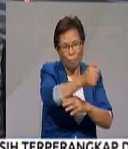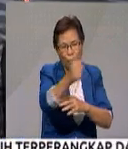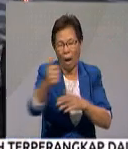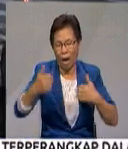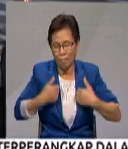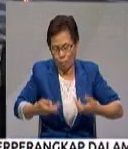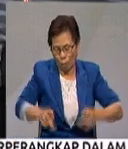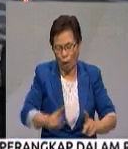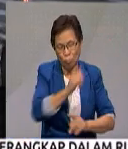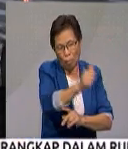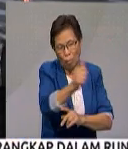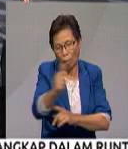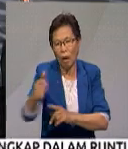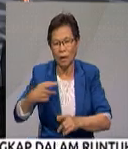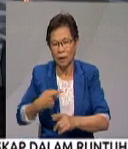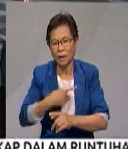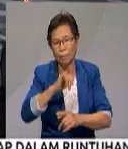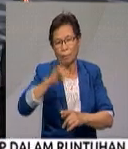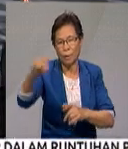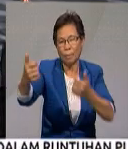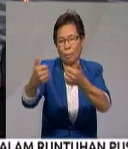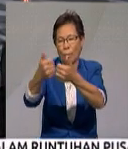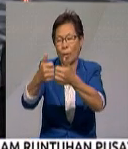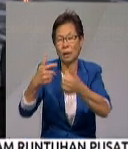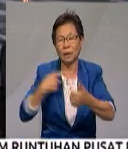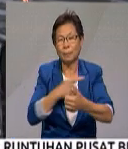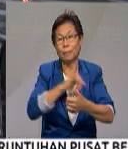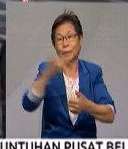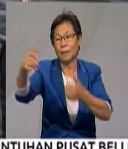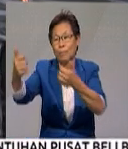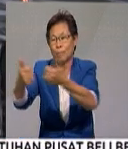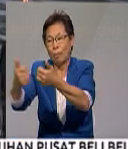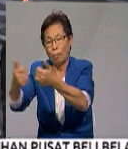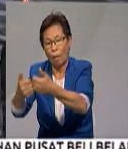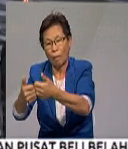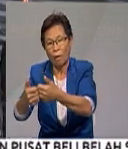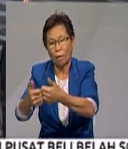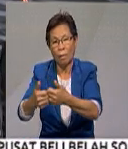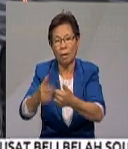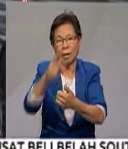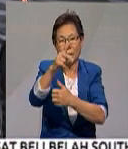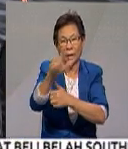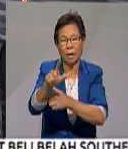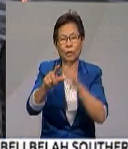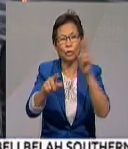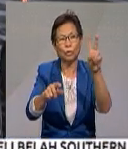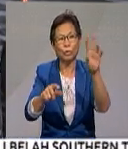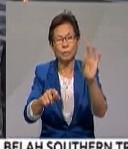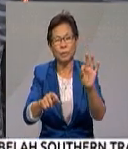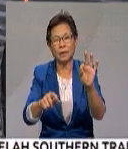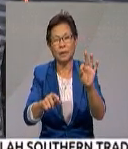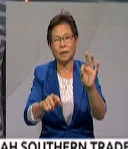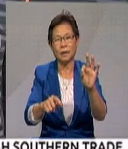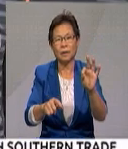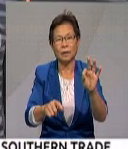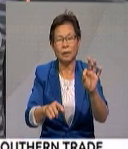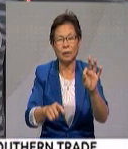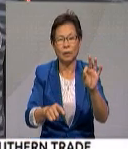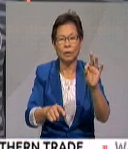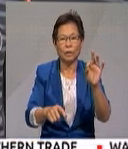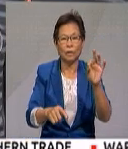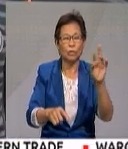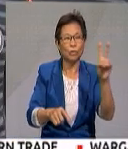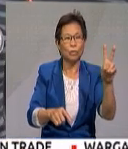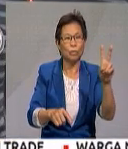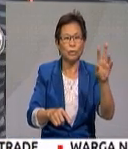akan kita akan pergi ke kejohanan di KL 29-12 ni. Siapa juara akan layak